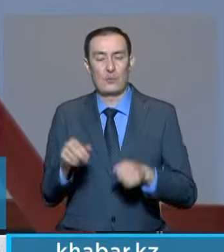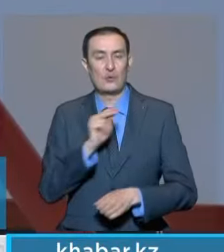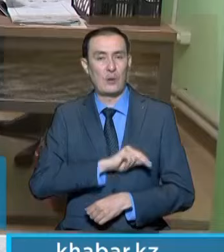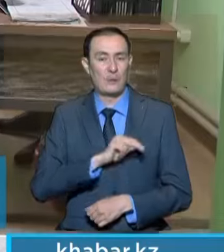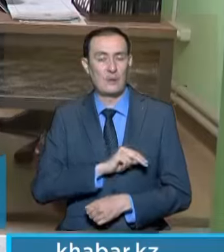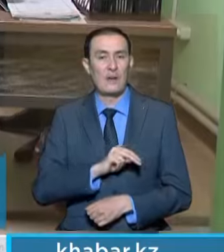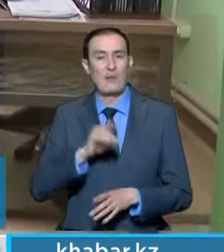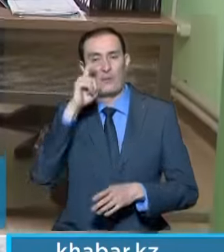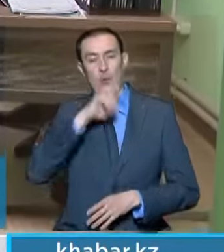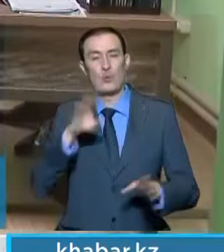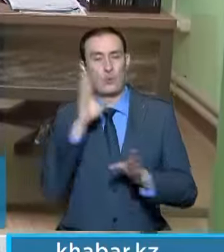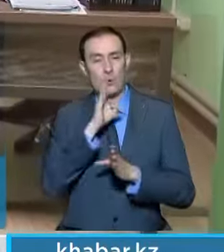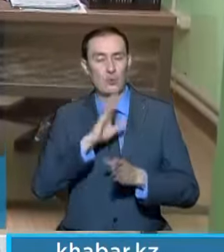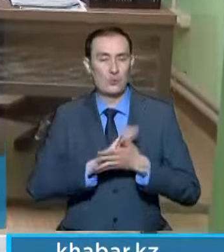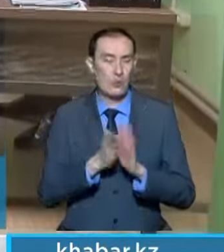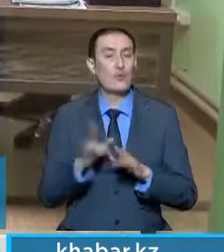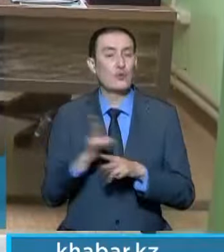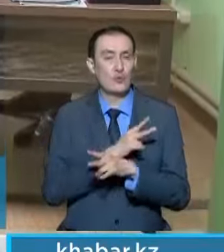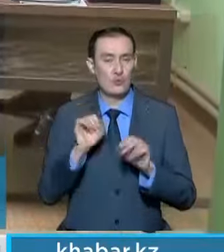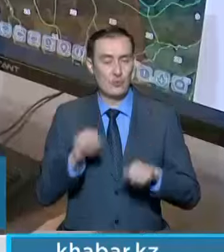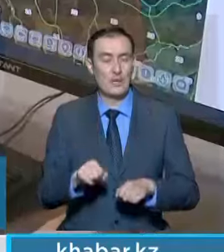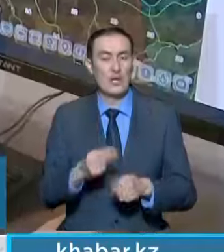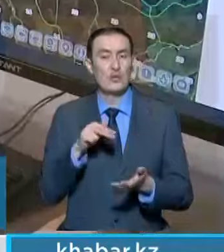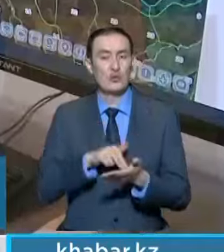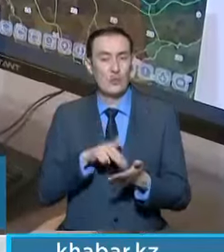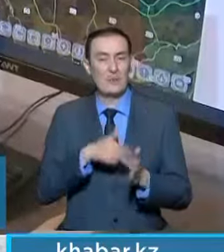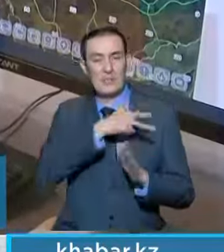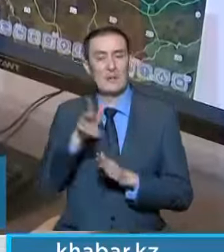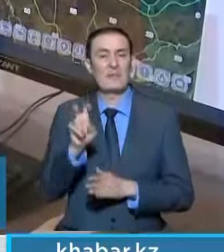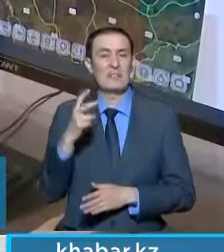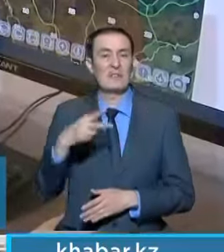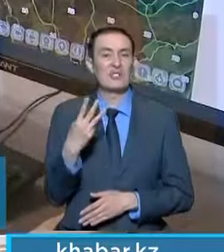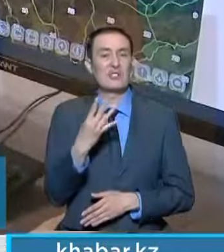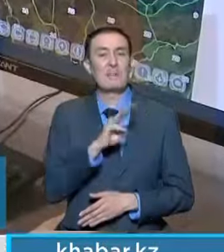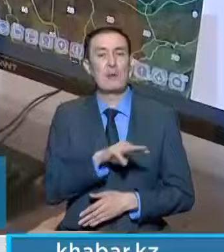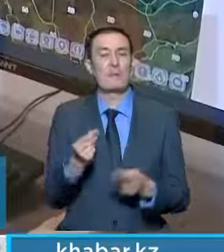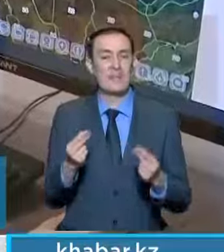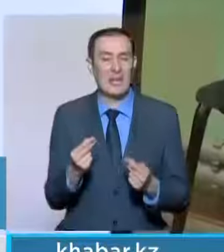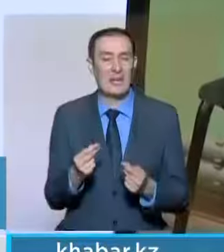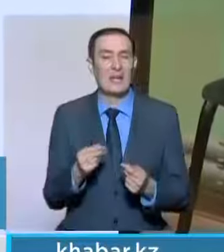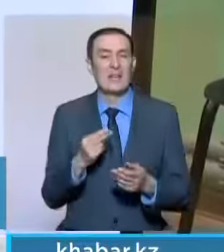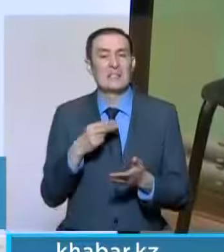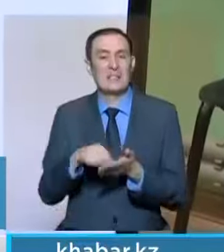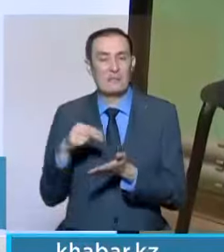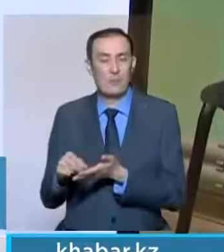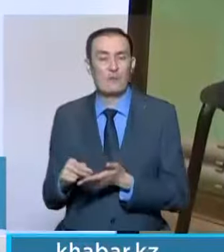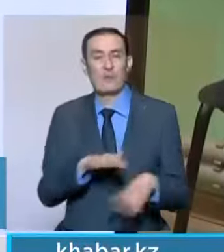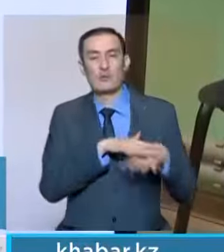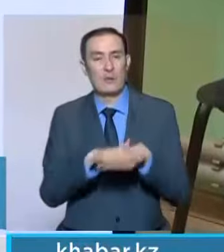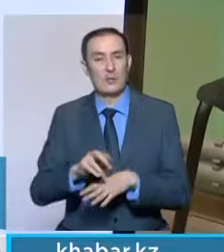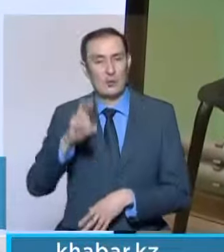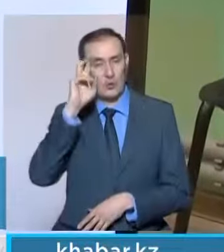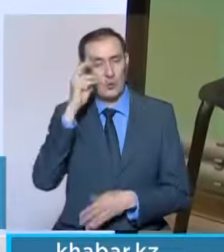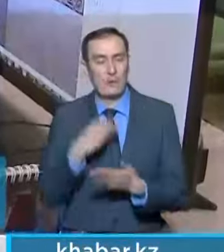работать при неблагоприятных погодных условиях и ночью. Стоимость системы 224 миллиона тенге. Средства на ее установку поступили